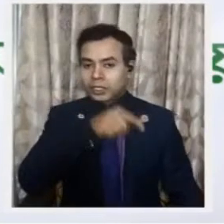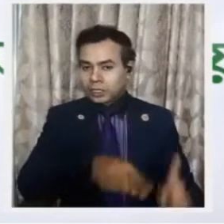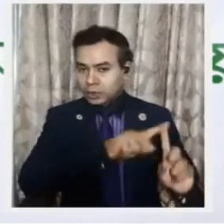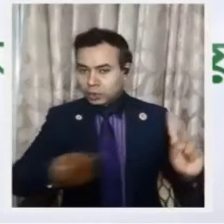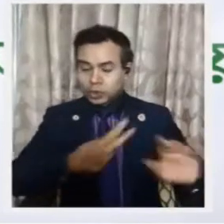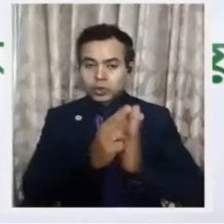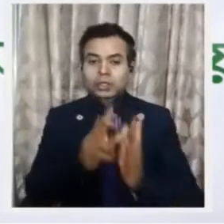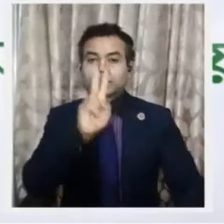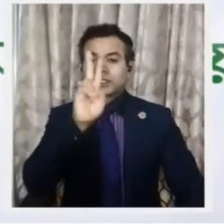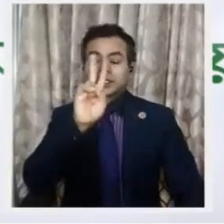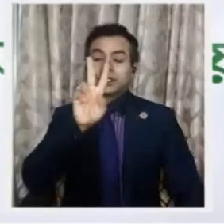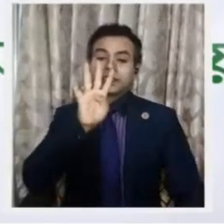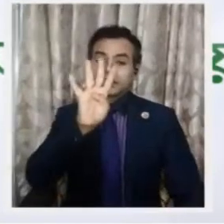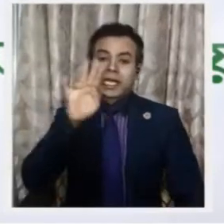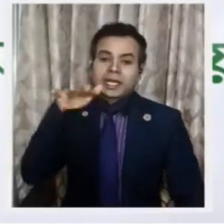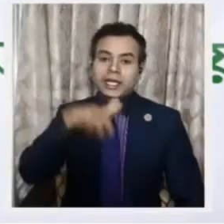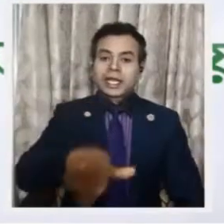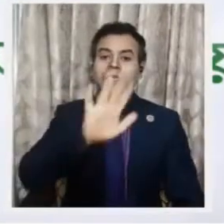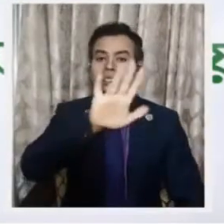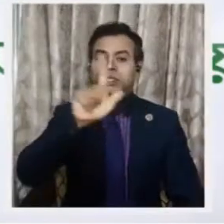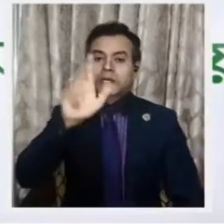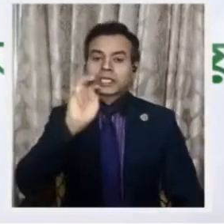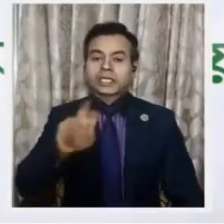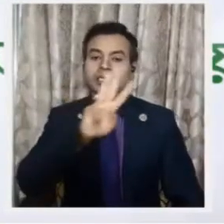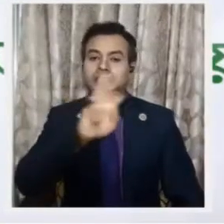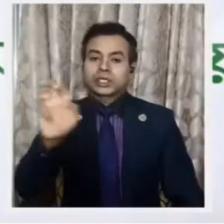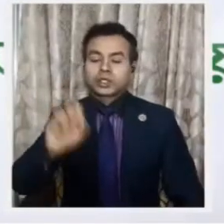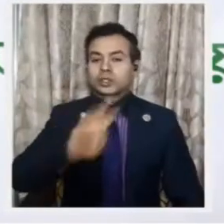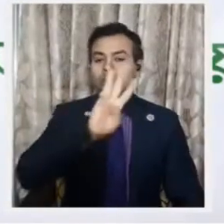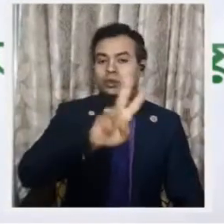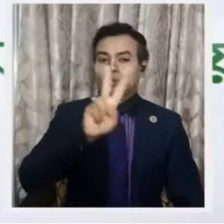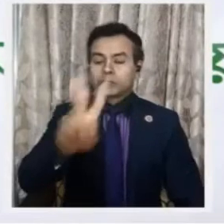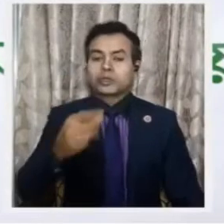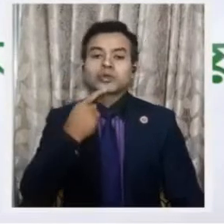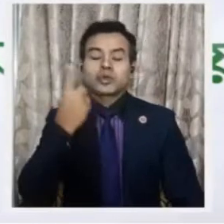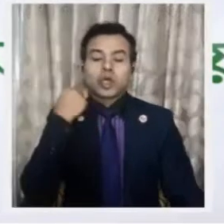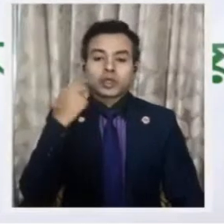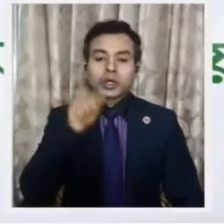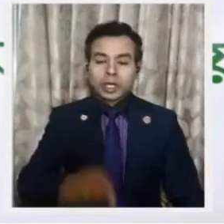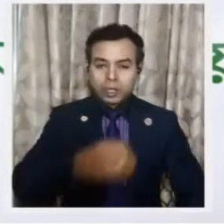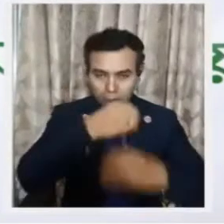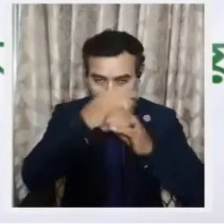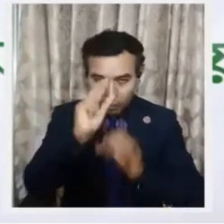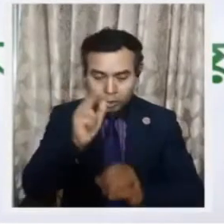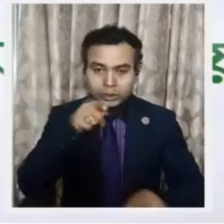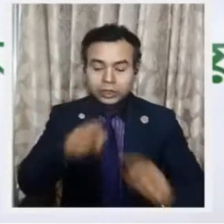এবং পরীক্ষা হয়েছে গত 24 ঘন্টায় 15,772টি। এ পর্যন্ত পরীক্ষা হয়েছে